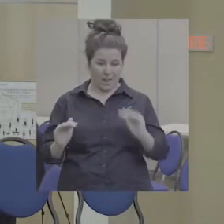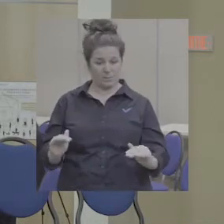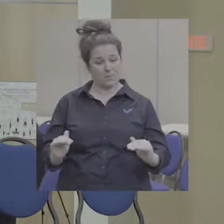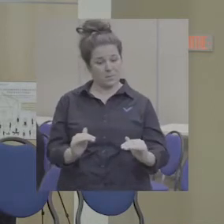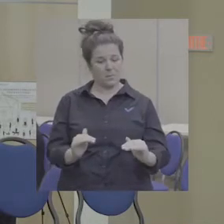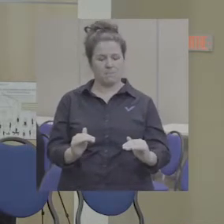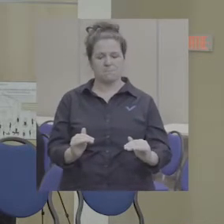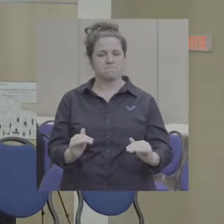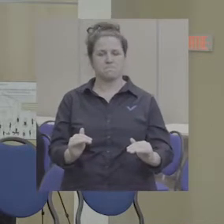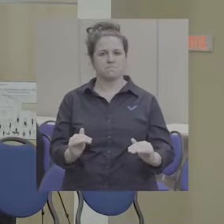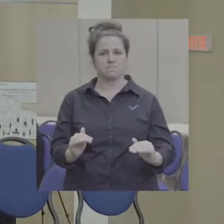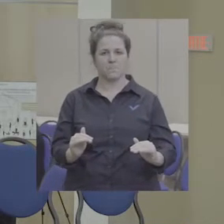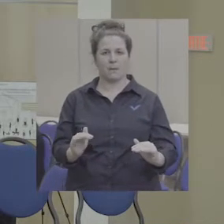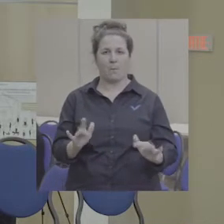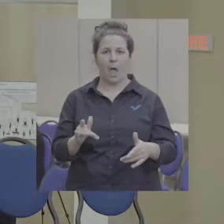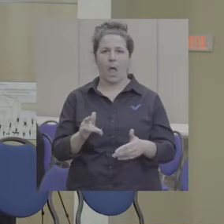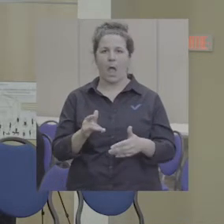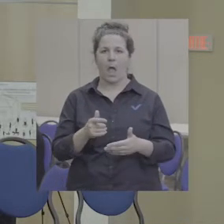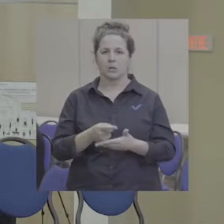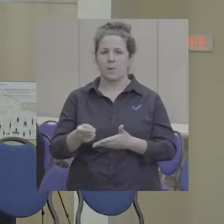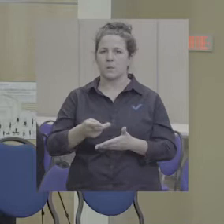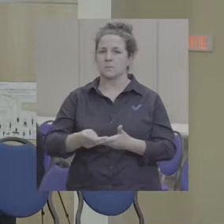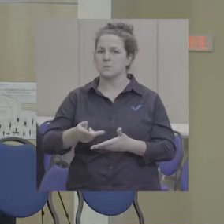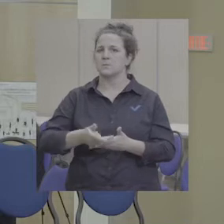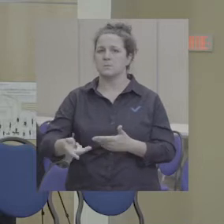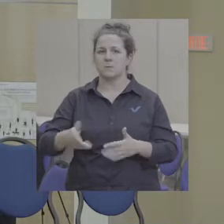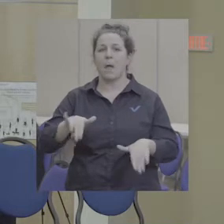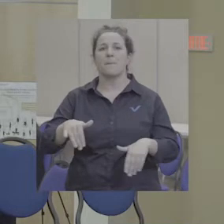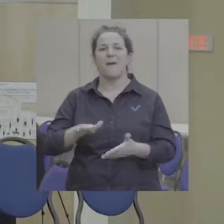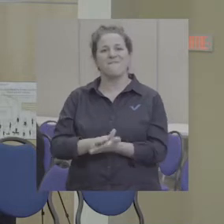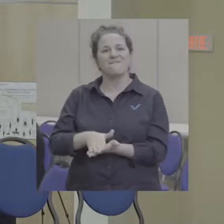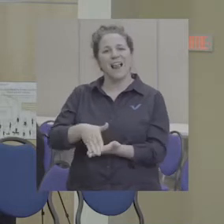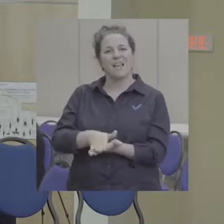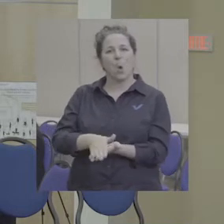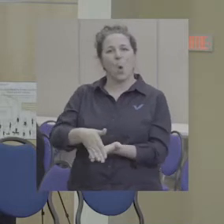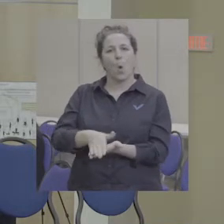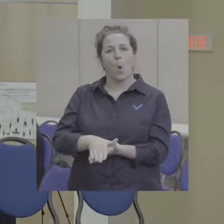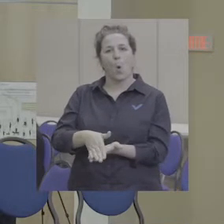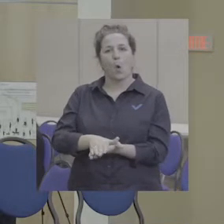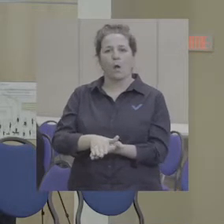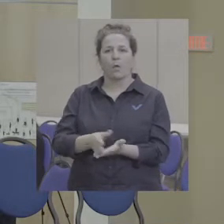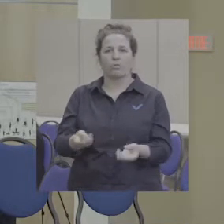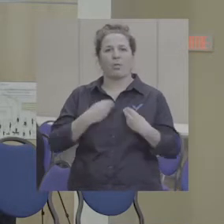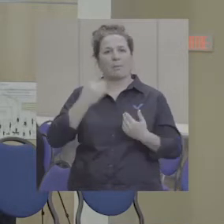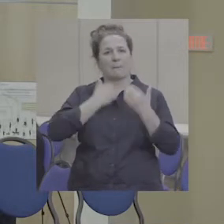à la toilette. Mais après quelques semaines, le velcro m'a fait des